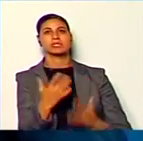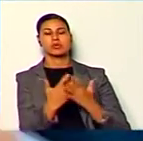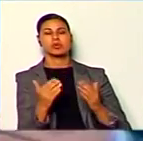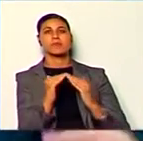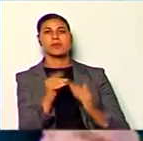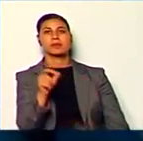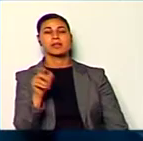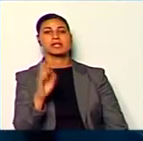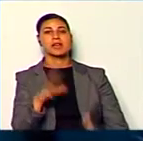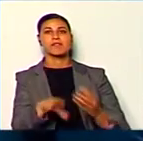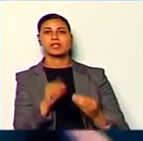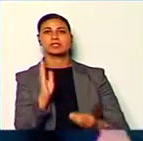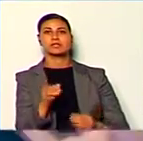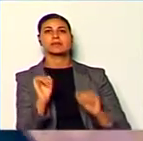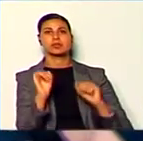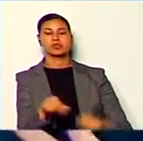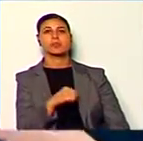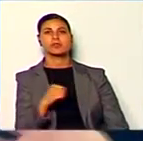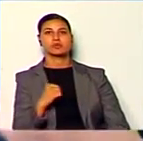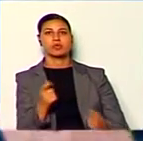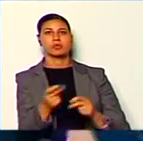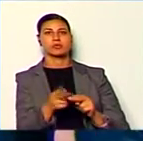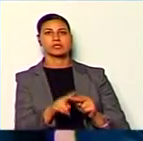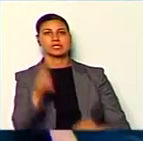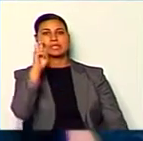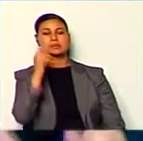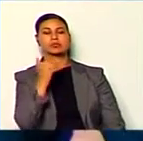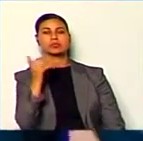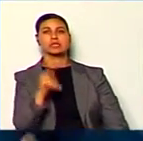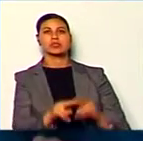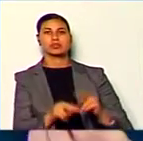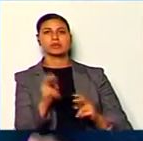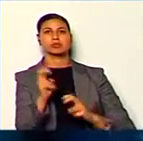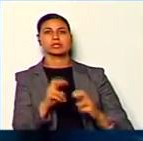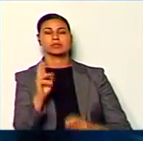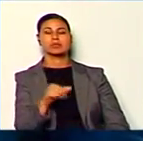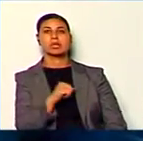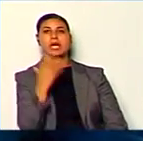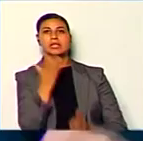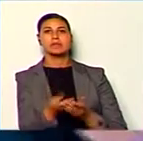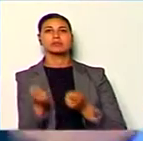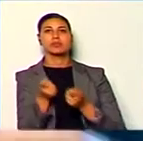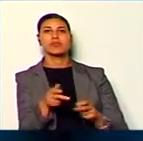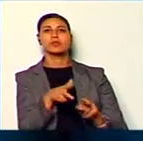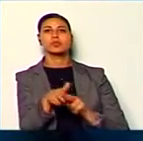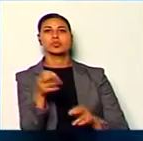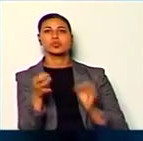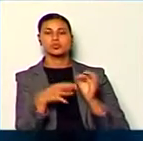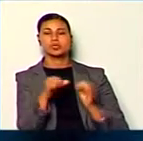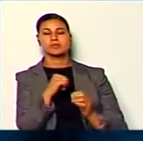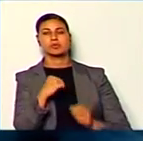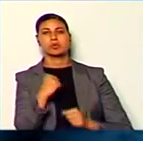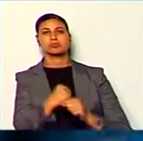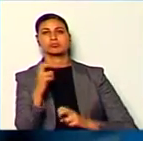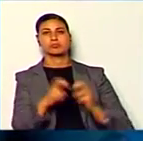ფერმერი და ყოველას ექნება საშუალება თვითონ მართოს ეს სახელმწიფოს მხრიდან აშენებული საწარმო და თავისი მოყვანილი ყურძენი თვითონ გადაამუშავოს,